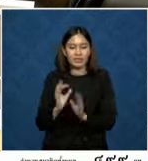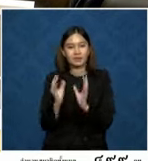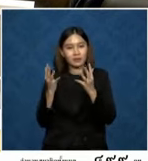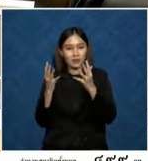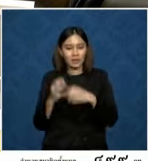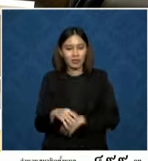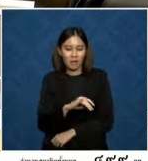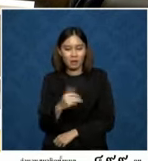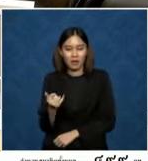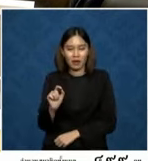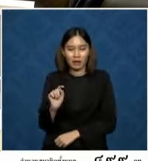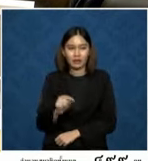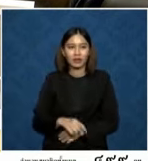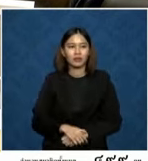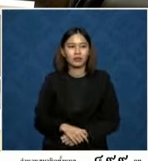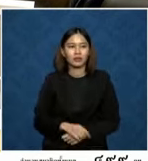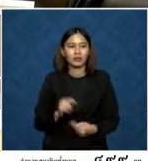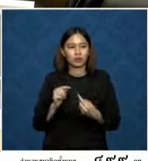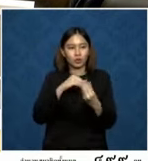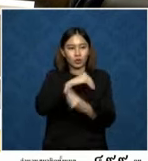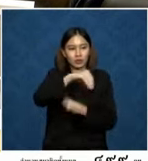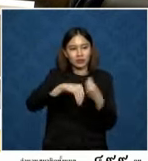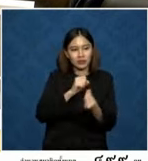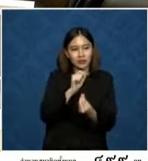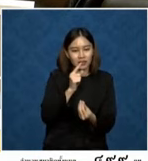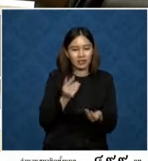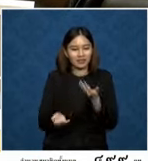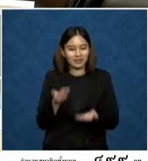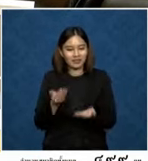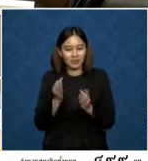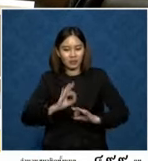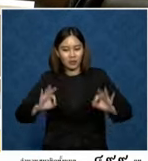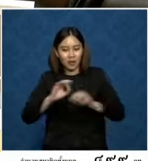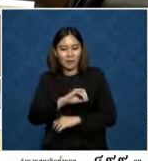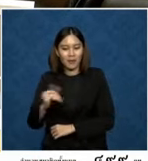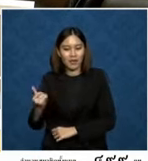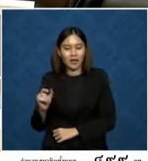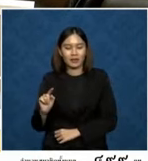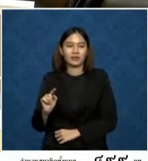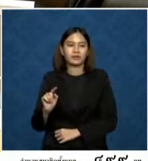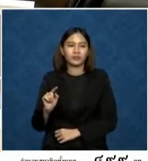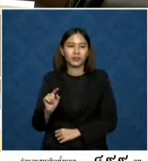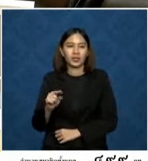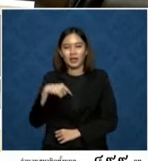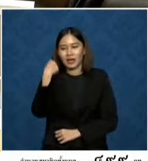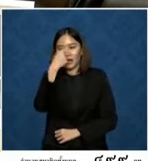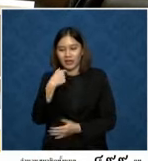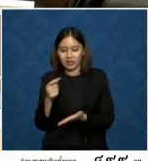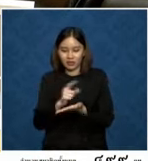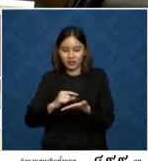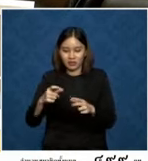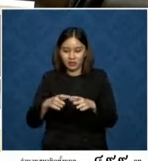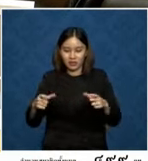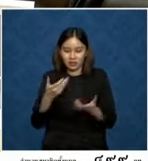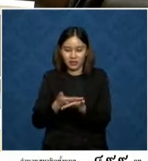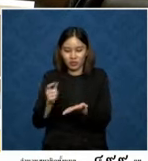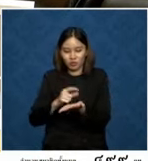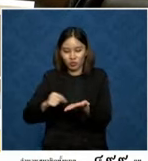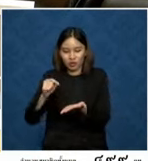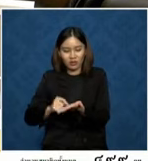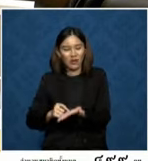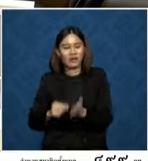แต่ว่าบางครั้งนะครับสภาวะทางเศรษฐกิจหรือความจำเป็นบางประการเนี่ยก็ทำให้ผู้ที่ออกเช็คเนี่ยที่เขาไม่ได้มีเจต